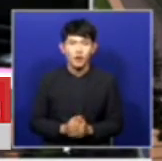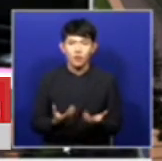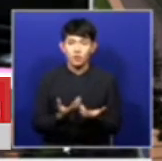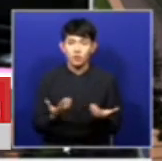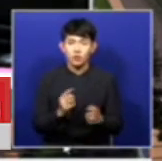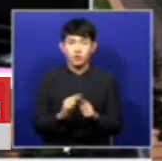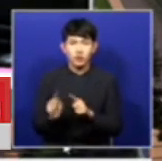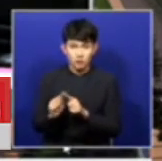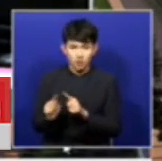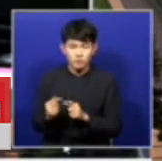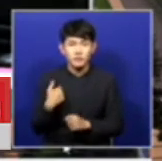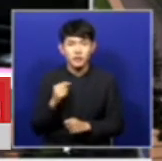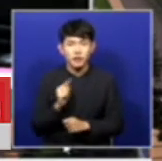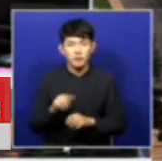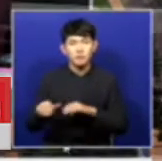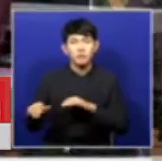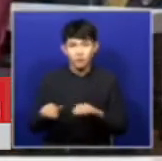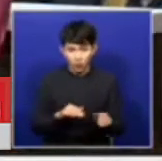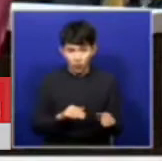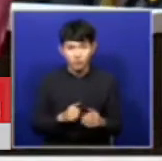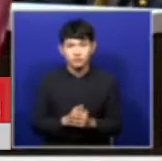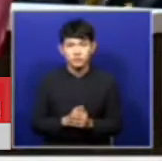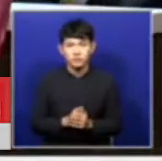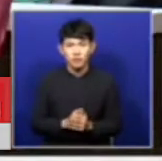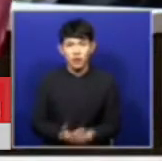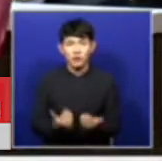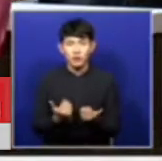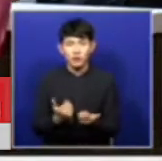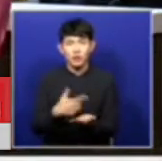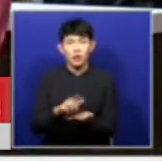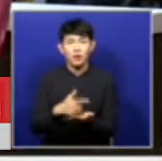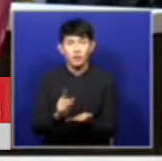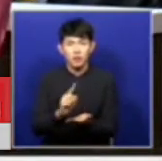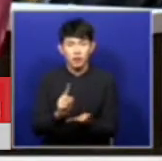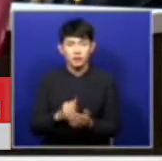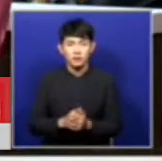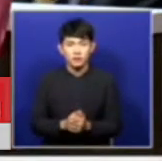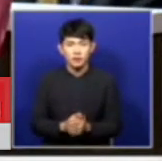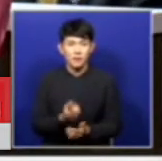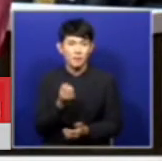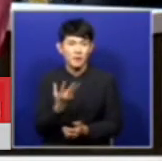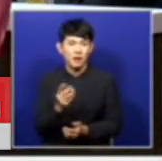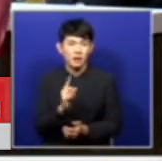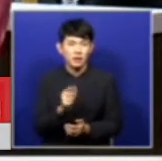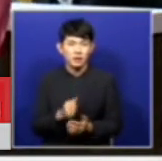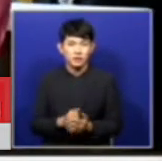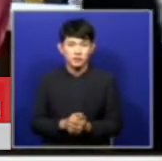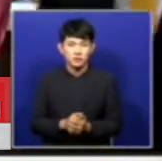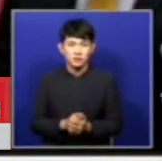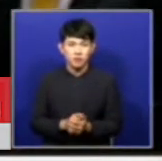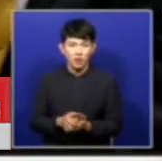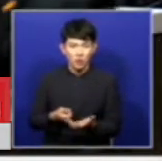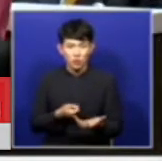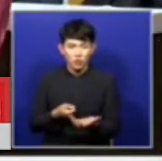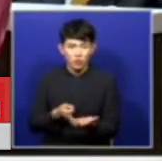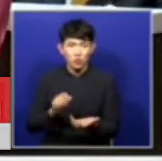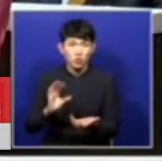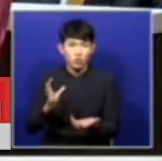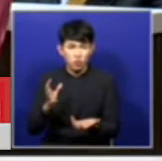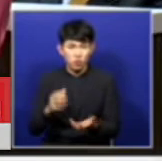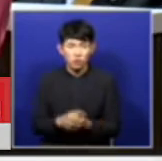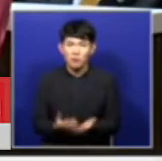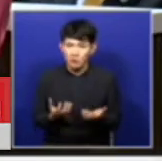างๆก็ต้องเตรียมความพร้อมครับเดี๋ยวนี้เนี่ยเขาอย่างที่ได้เรียนเมื่อสักครู่เนี่ยเขาฮิตเครื่องพ่นลมครับหนักนะ